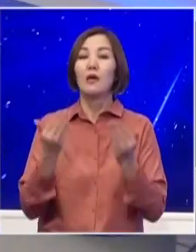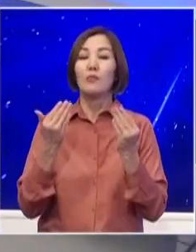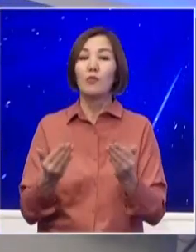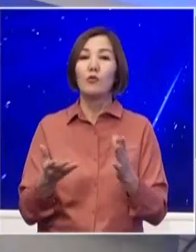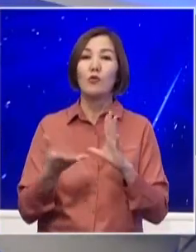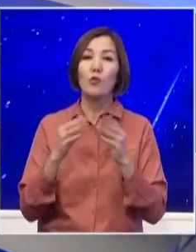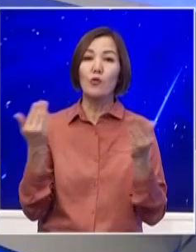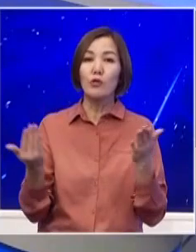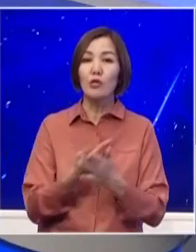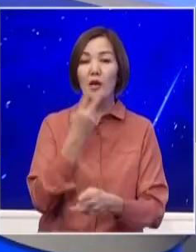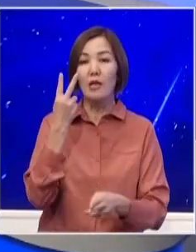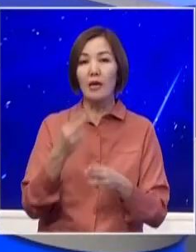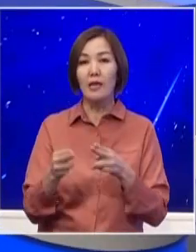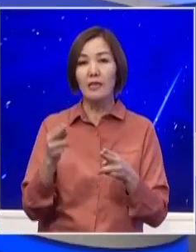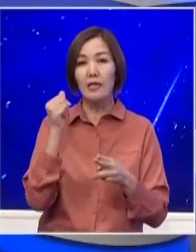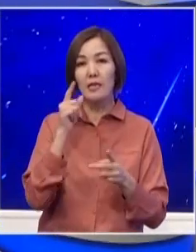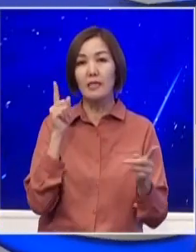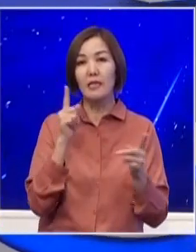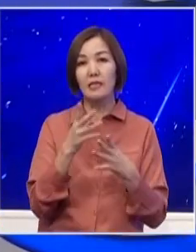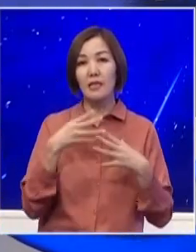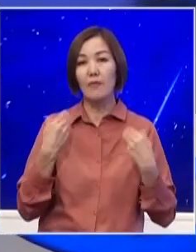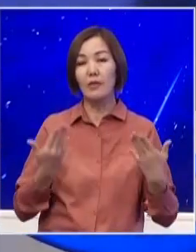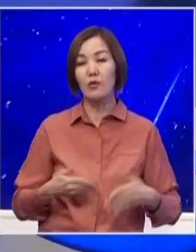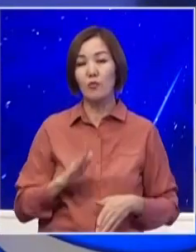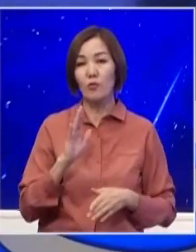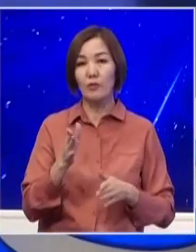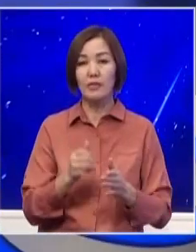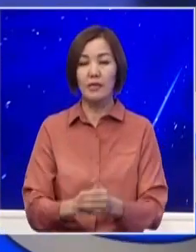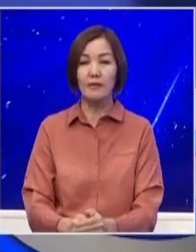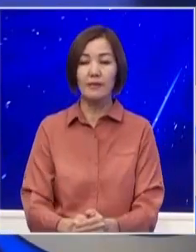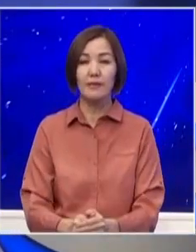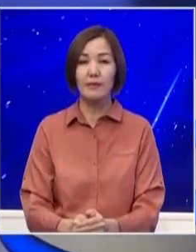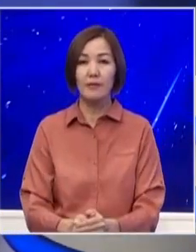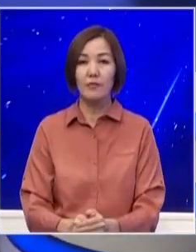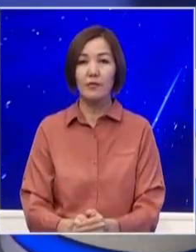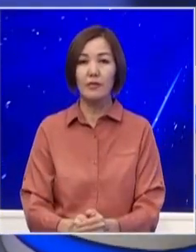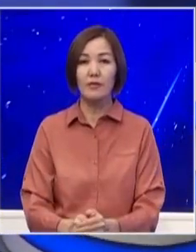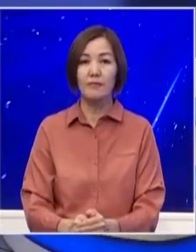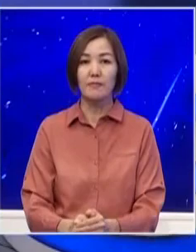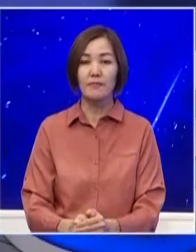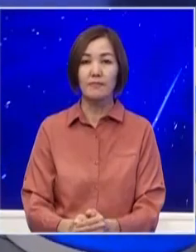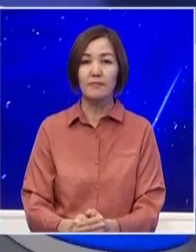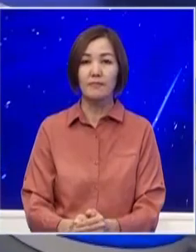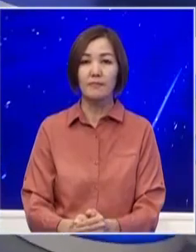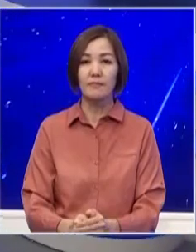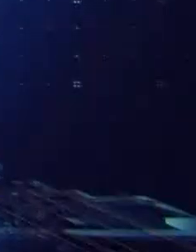Бүгінге келтікін ақпараттар легі осы. Назыры қойып, тыңдағандарыңызға рахмет. Жағымды жаңалықтармен жолыққанша аман сау болыңыздар.